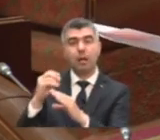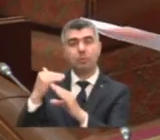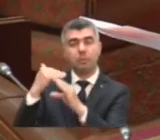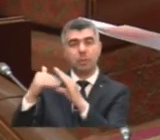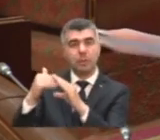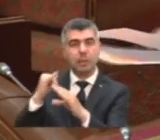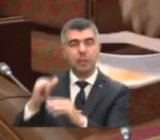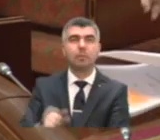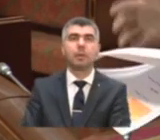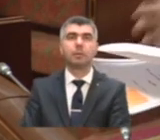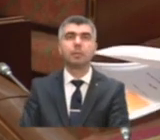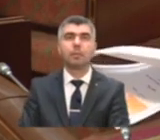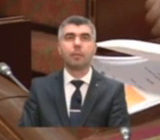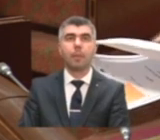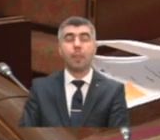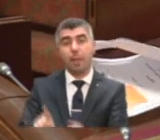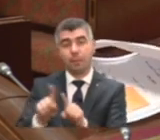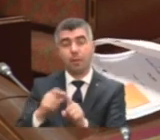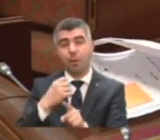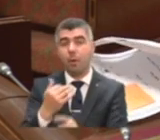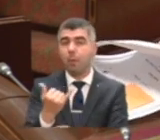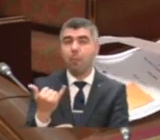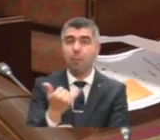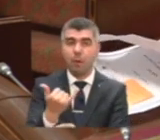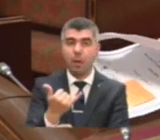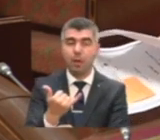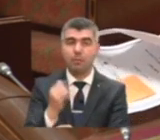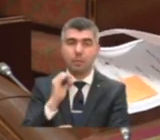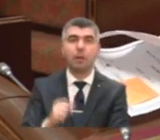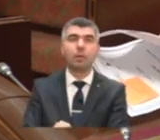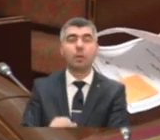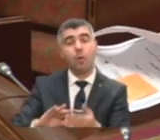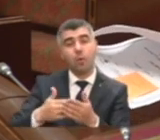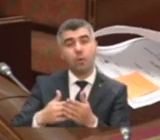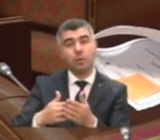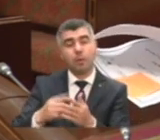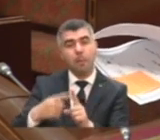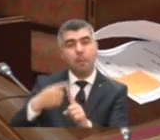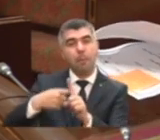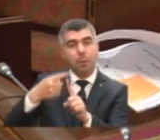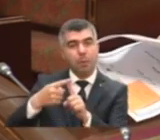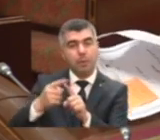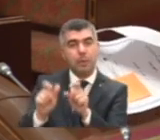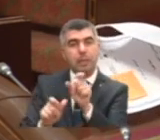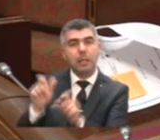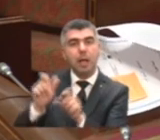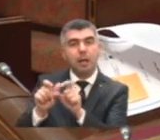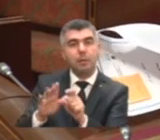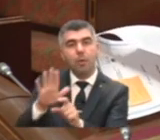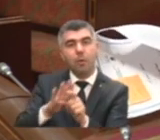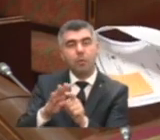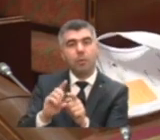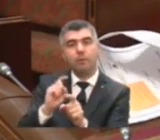وبالتعاقب. وعيا بنا بالأهمية الخاصة باش نحسنوا الخدمات للزبناء المتعلقة بنظام